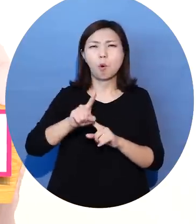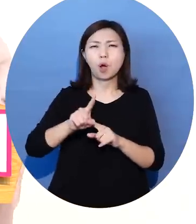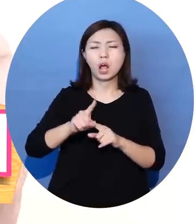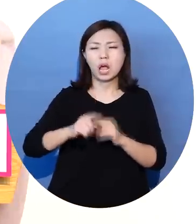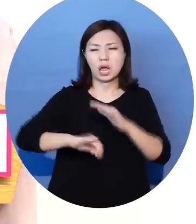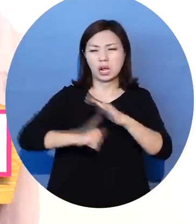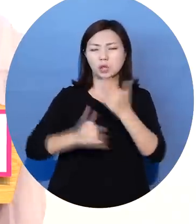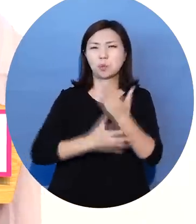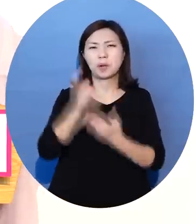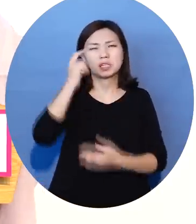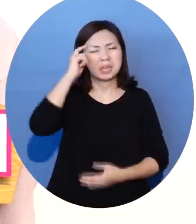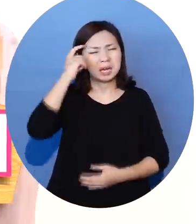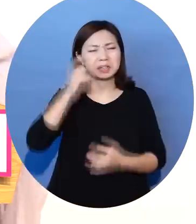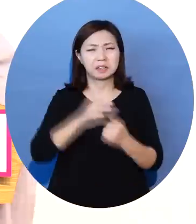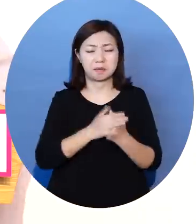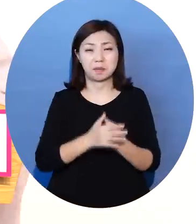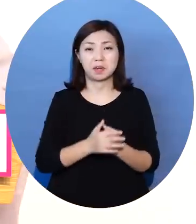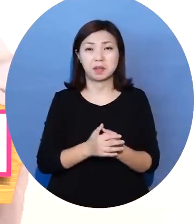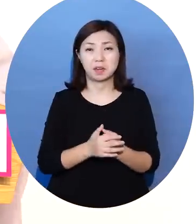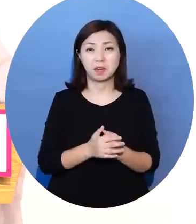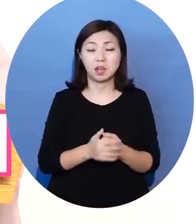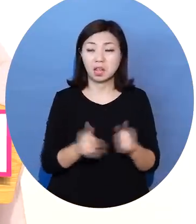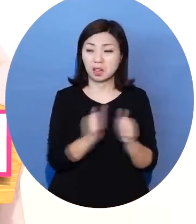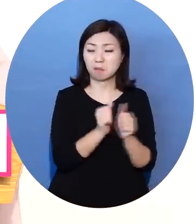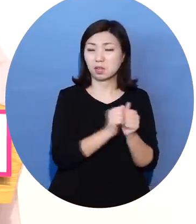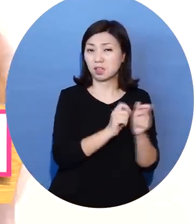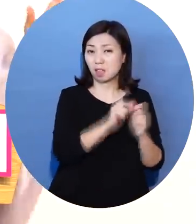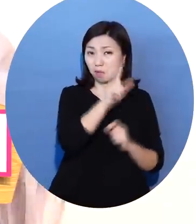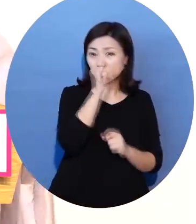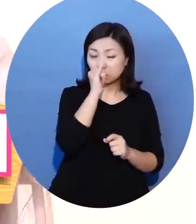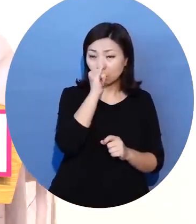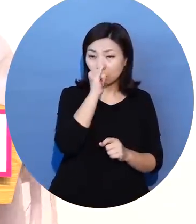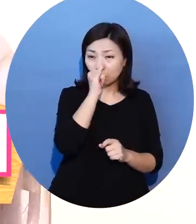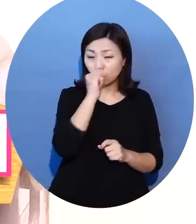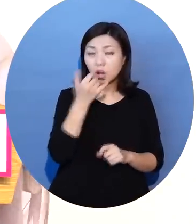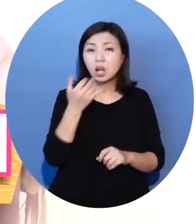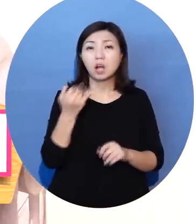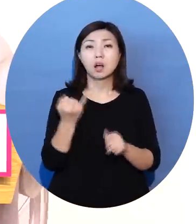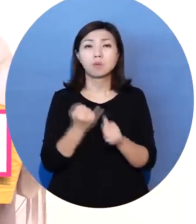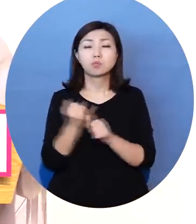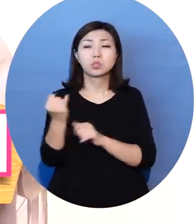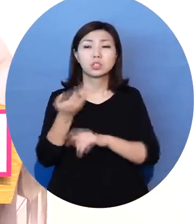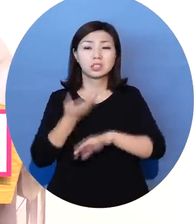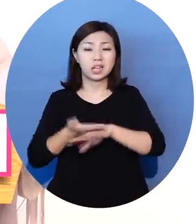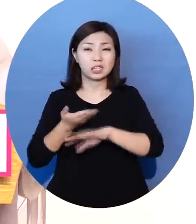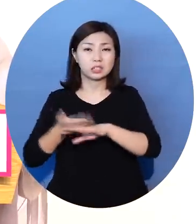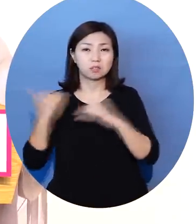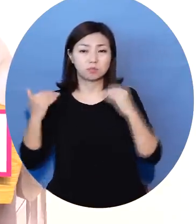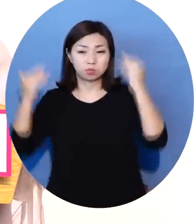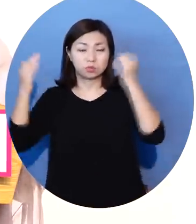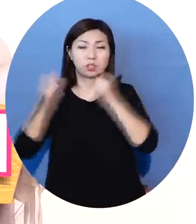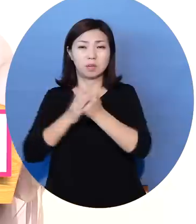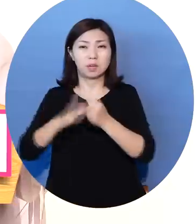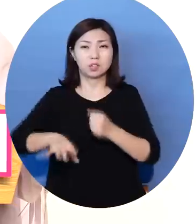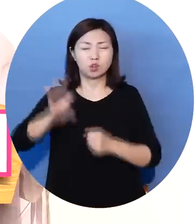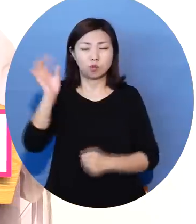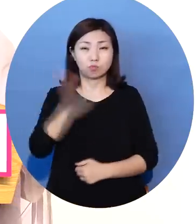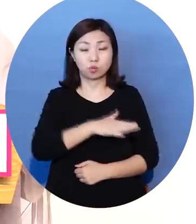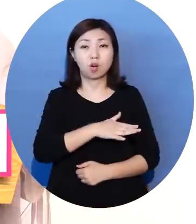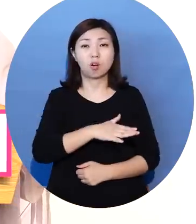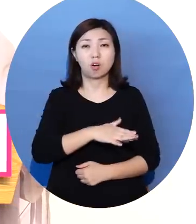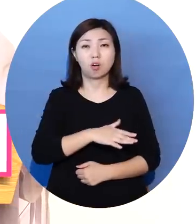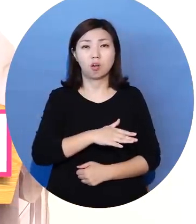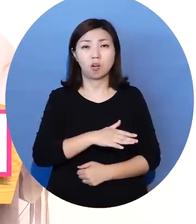어때요? 아직도 옛날 생각을 해가 한 가족이라고 생각하고 부인들은 딴 집에서 자랐기 때문에 애초에 무슨 생각을